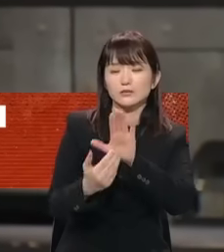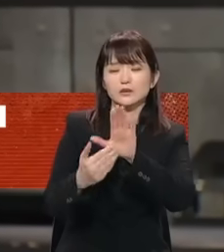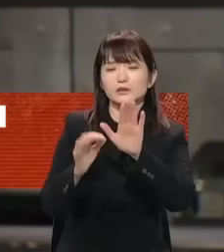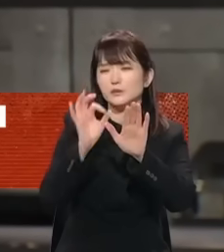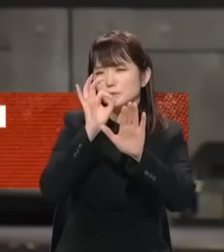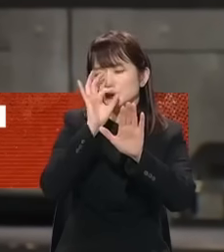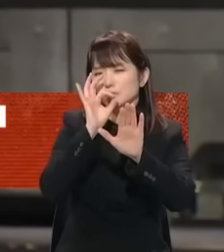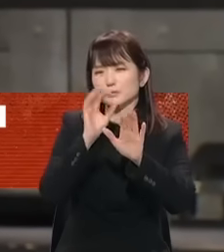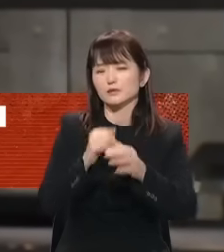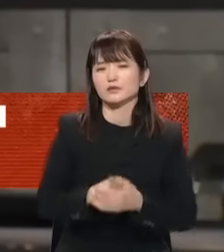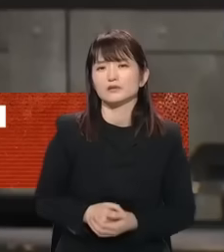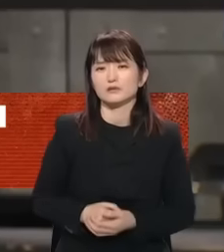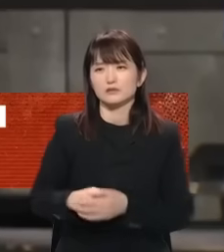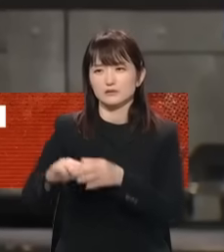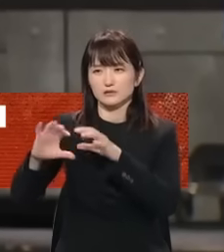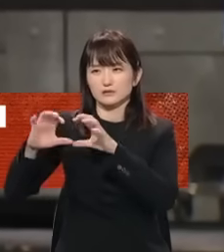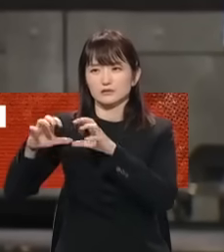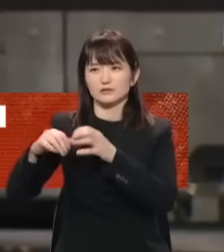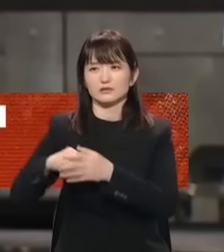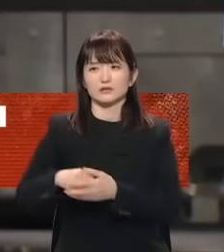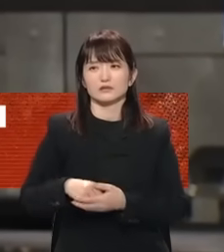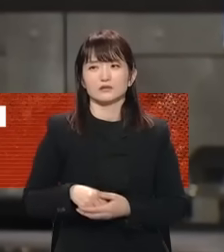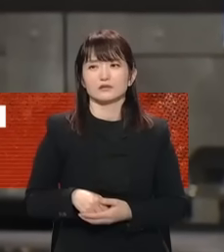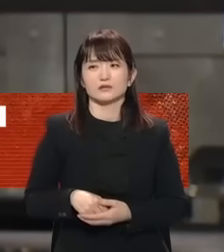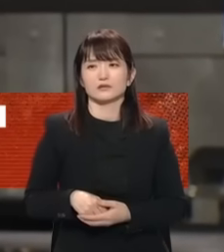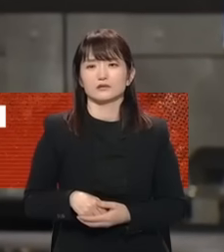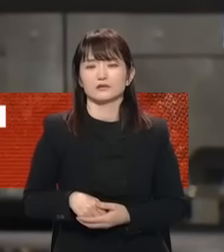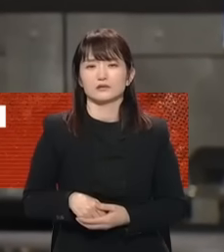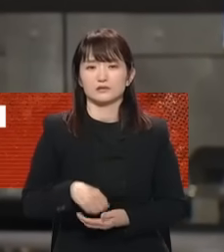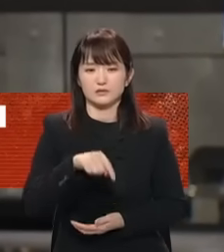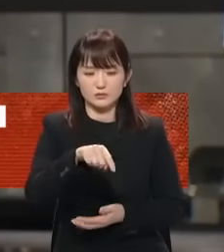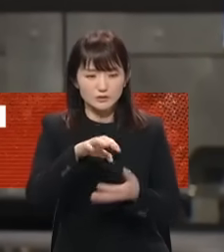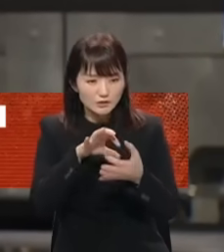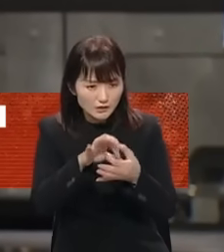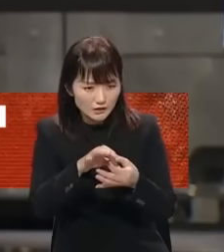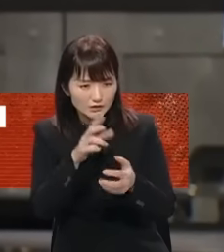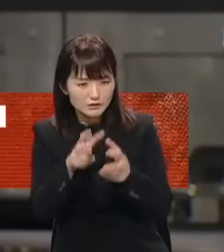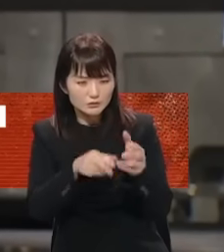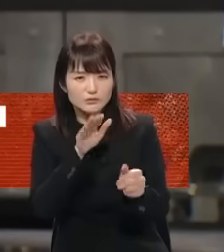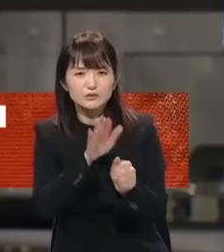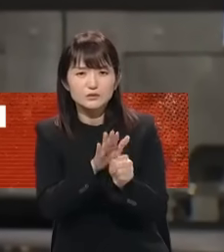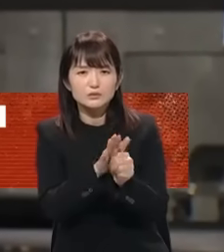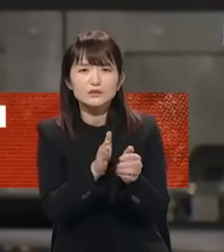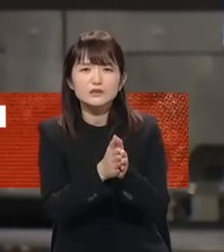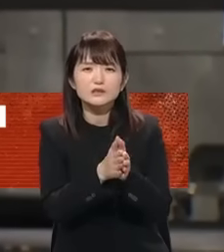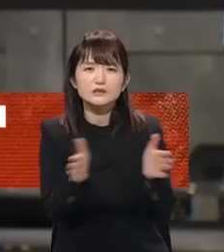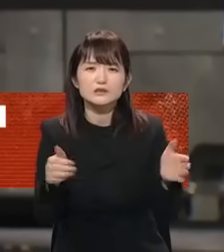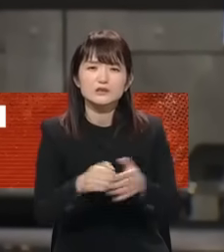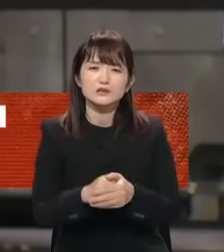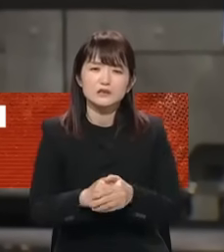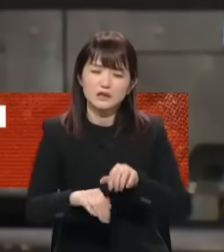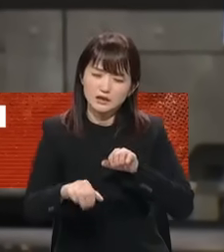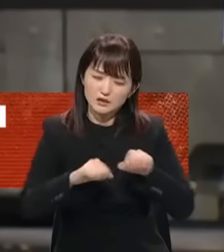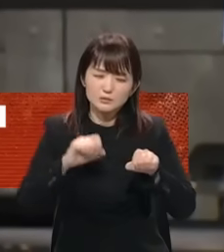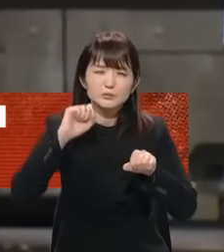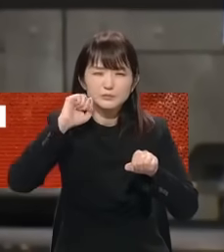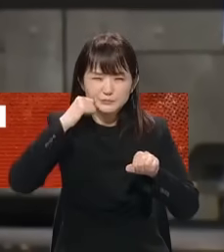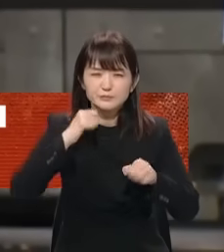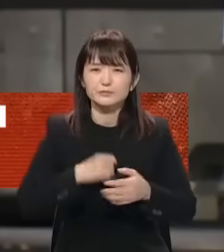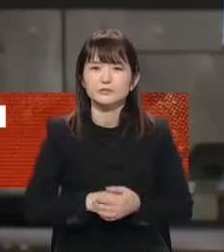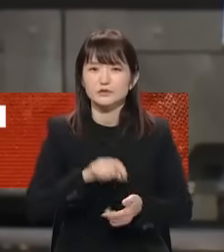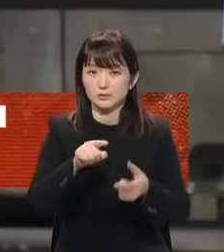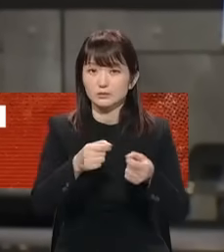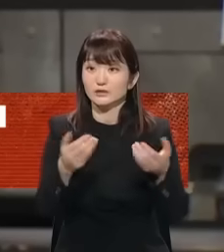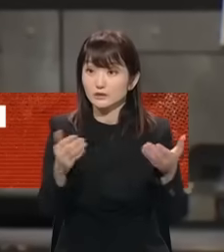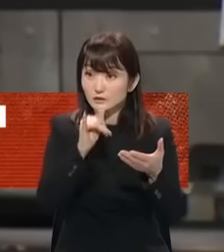상황이고 국가에서도이 부을 삭제하는 걸 지원 사업을 시작을 하긴 했지만 이게 대응하기 너무 어려운 상황입니다 그래서 이런 일이